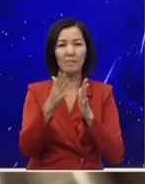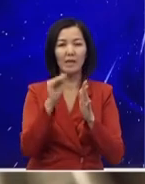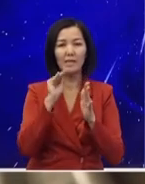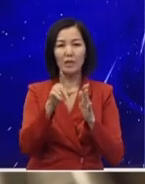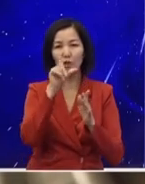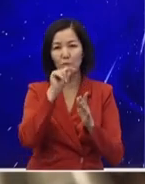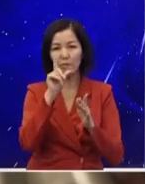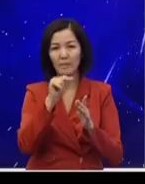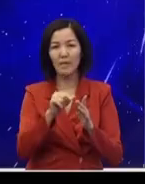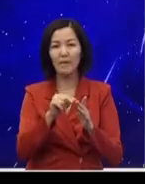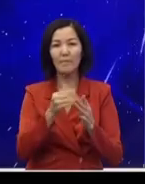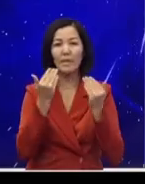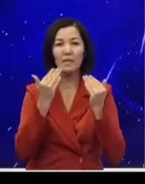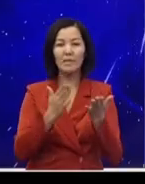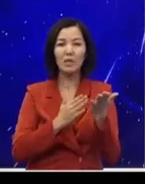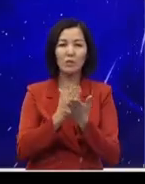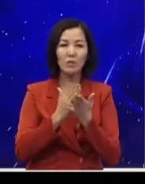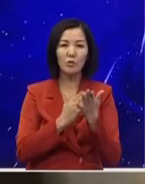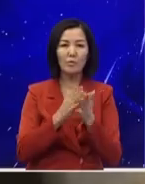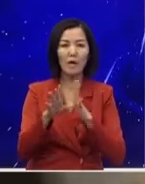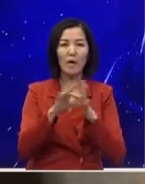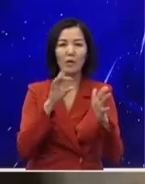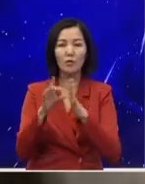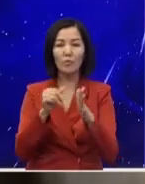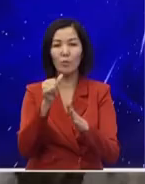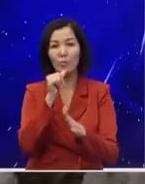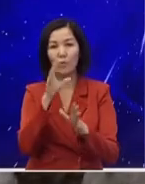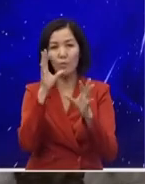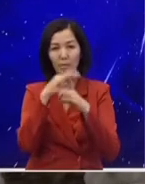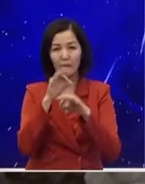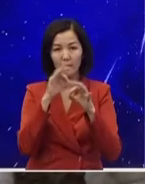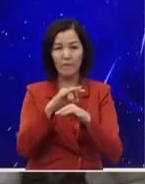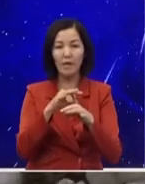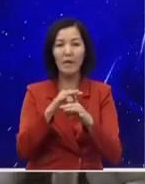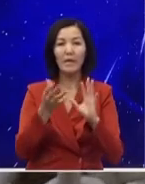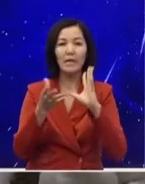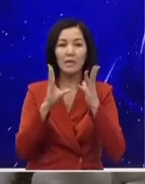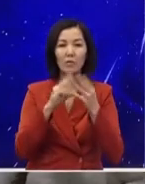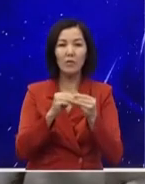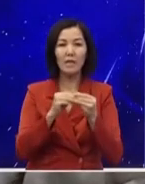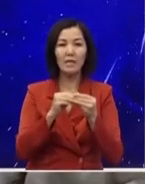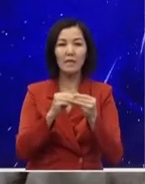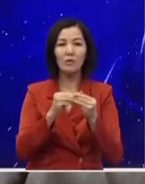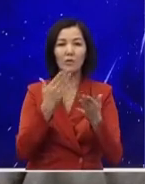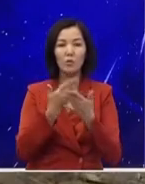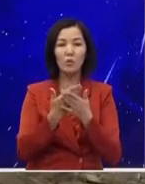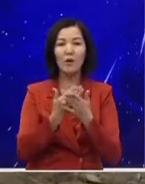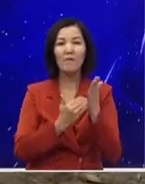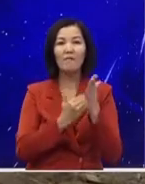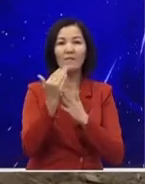тысяч голов. Специалистами ветеринарной службы были отобраны пробы патологического материала. Результаты исследования показали